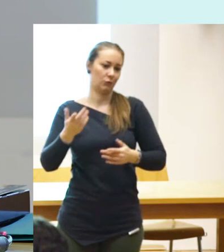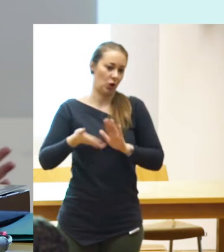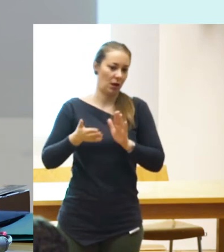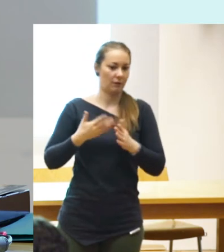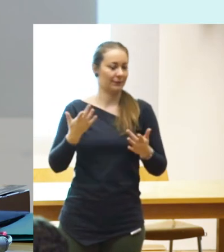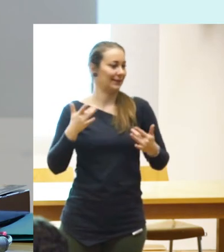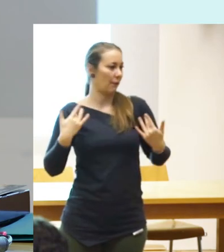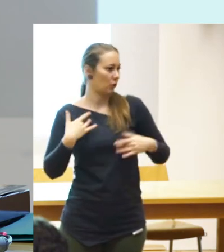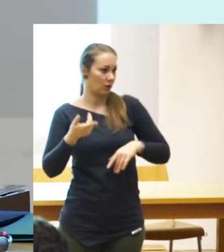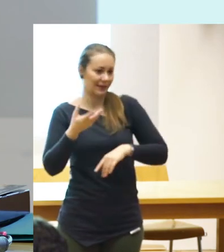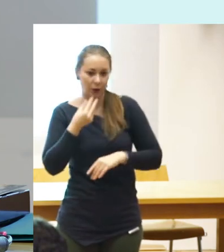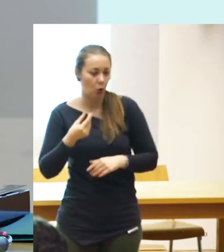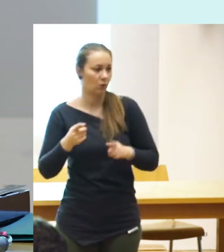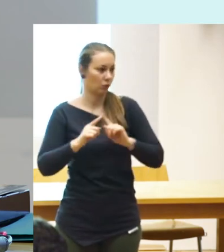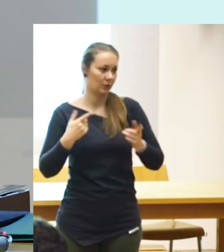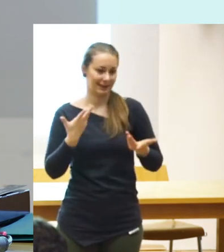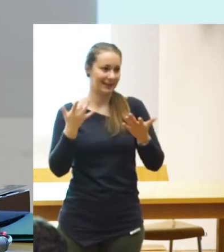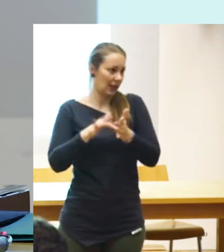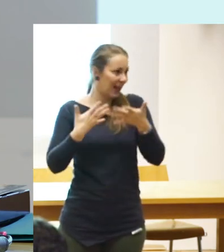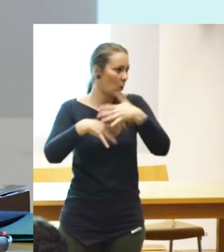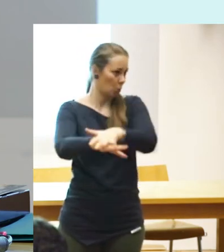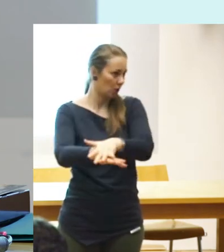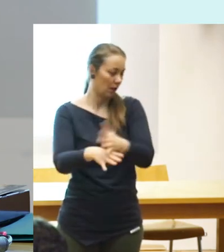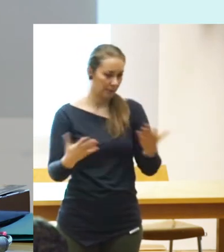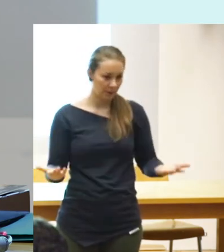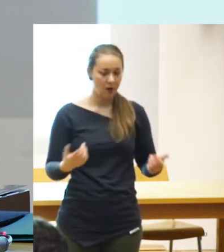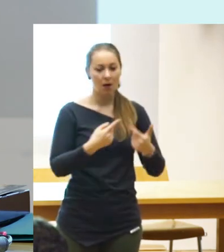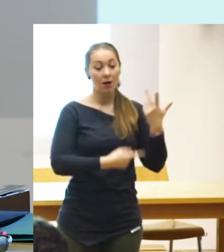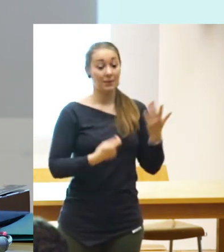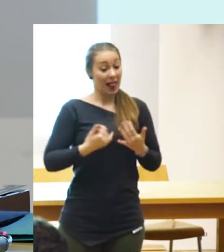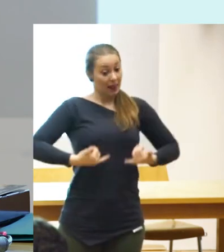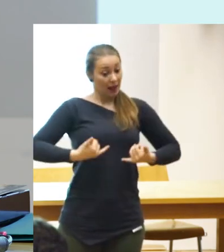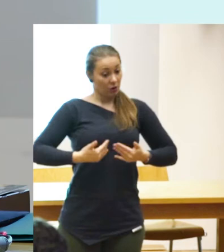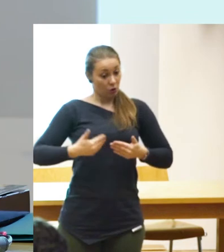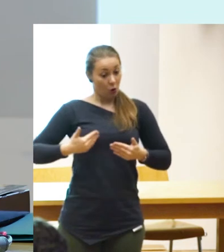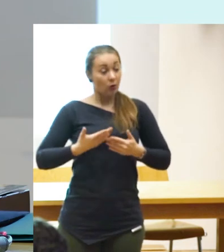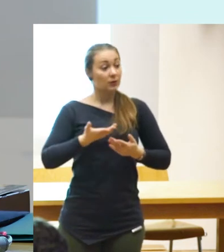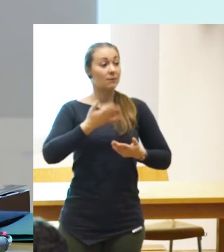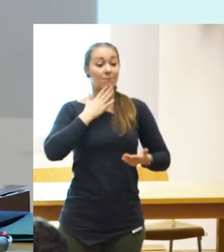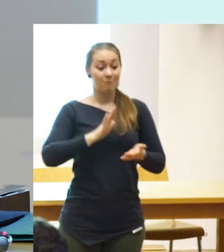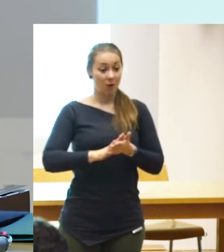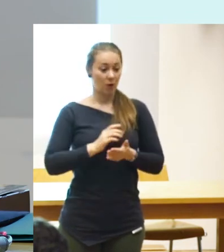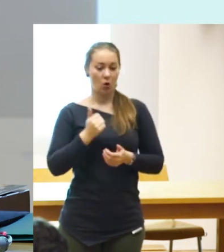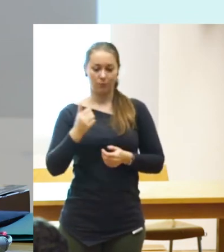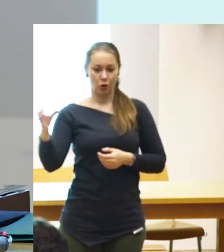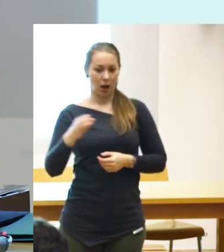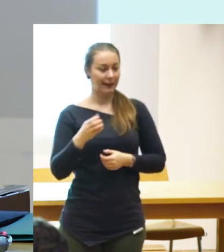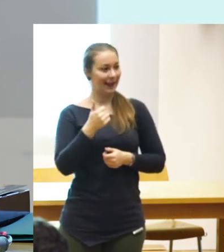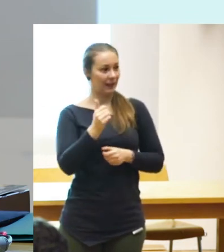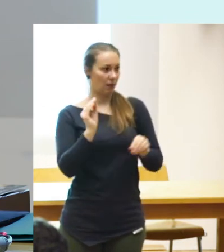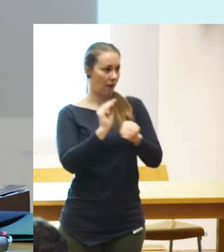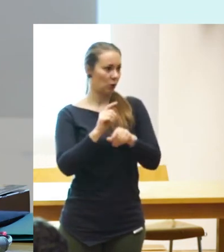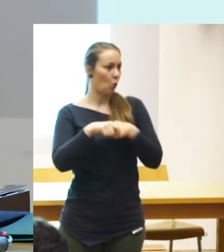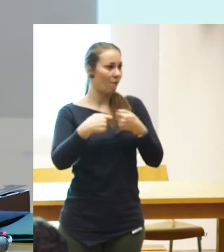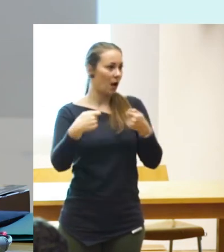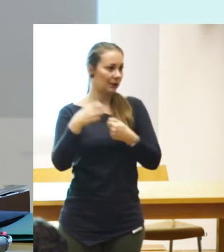díky současné otevřenosti města vlastně od letošního roku máme jeden úvazek navíc pro nějakou